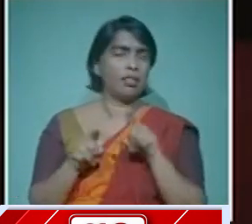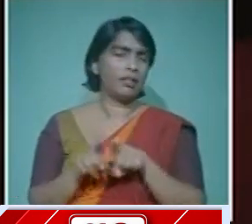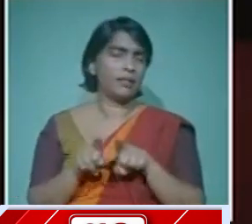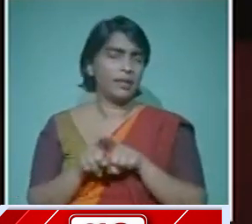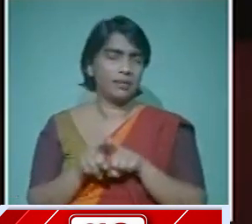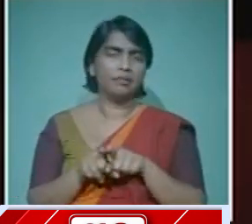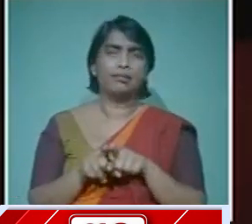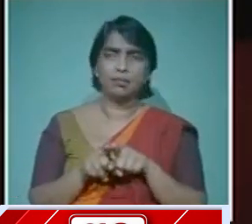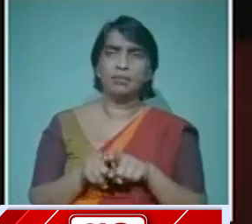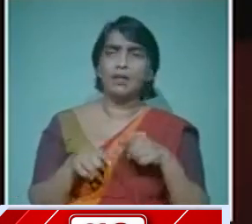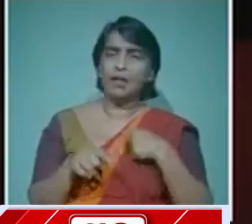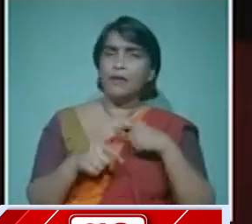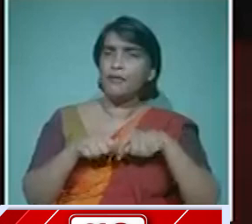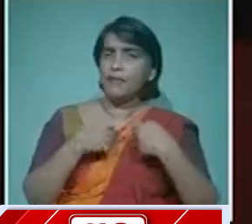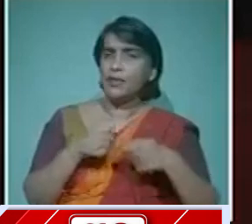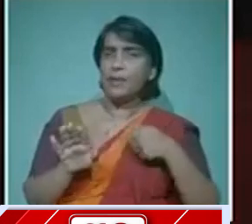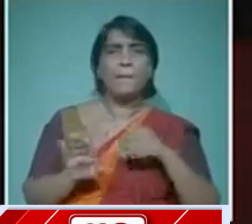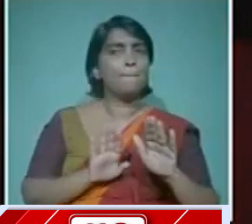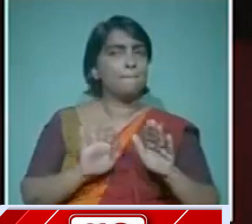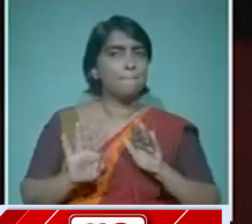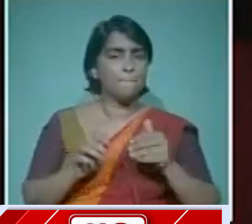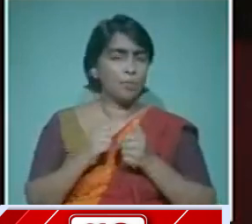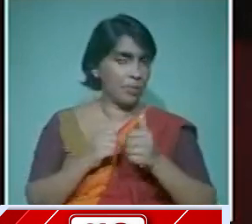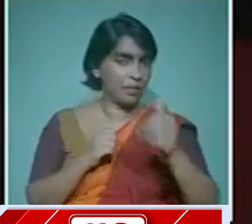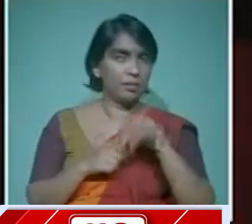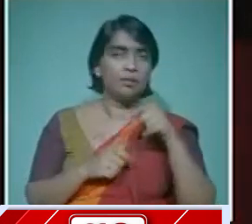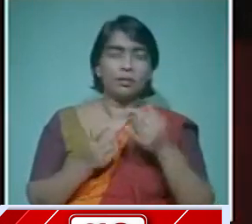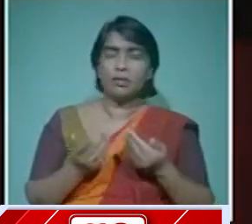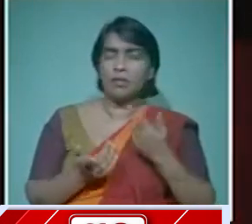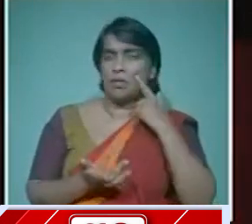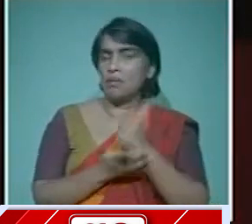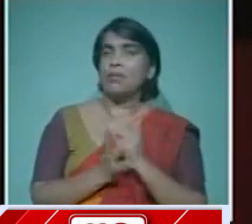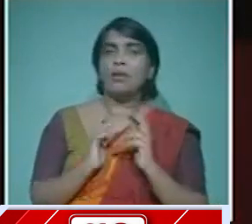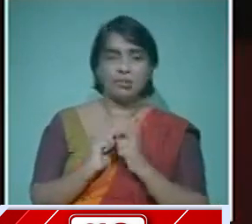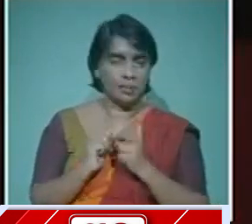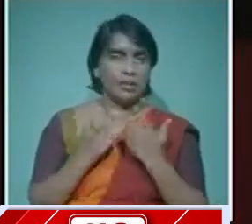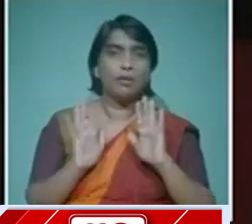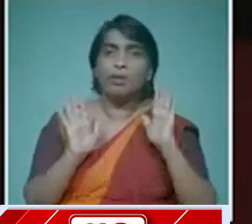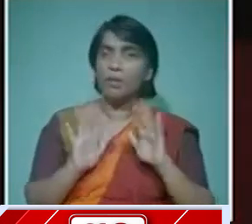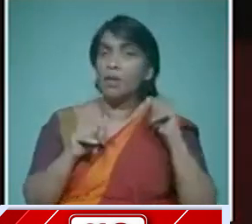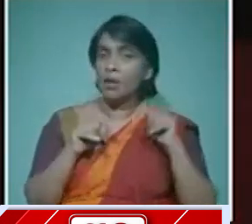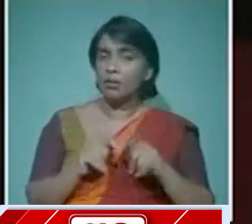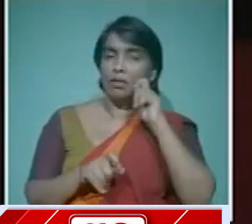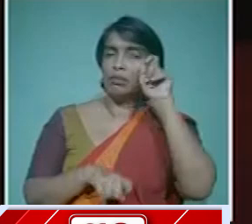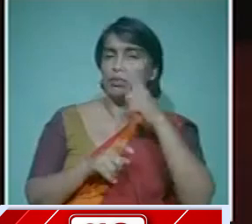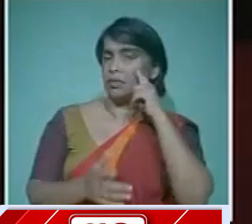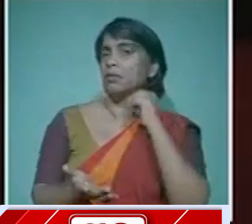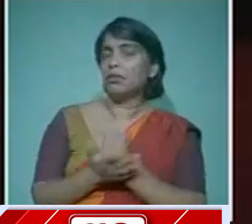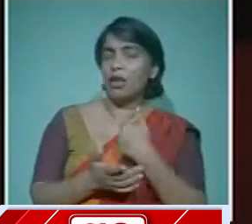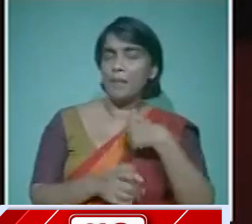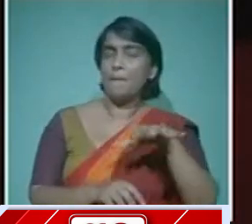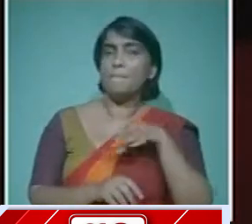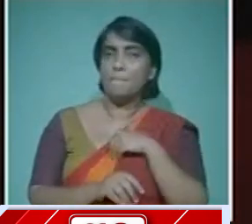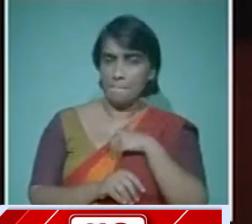විදියට මේ අපේ වියදම් කළමනාකරණය කරගෙන ඒක කරගෙන ආවනම් මේ බර වැටෙන්නේ නැහැ. ඒ නිසාද ජනතාව අසීරුතාවට පත් වෙලා තියෙනවා. ඒක අපි